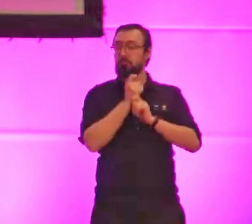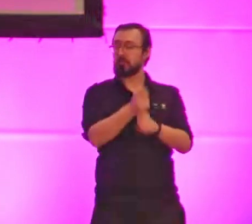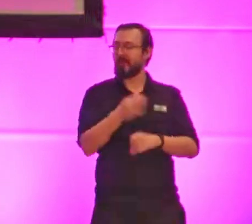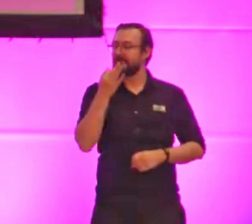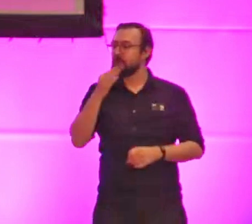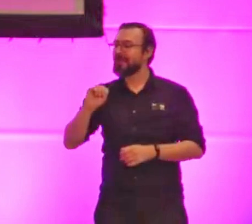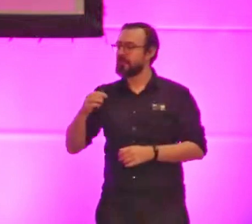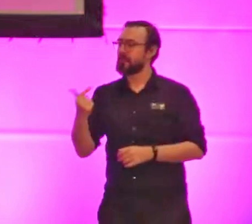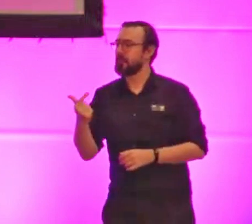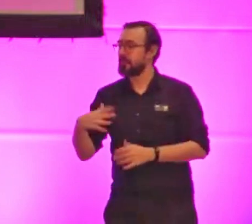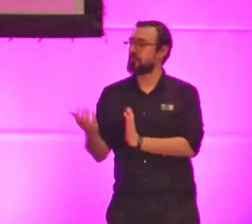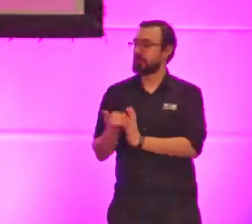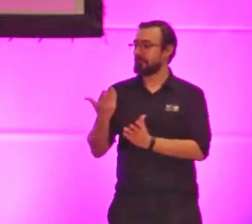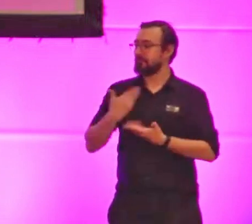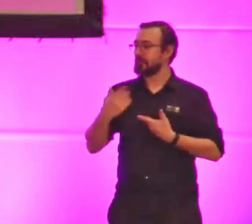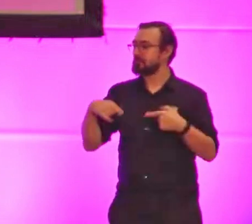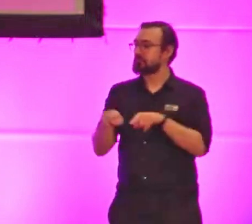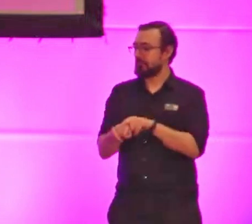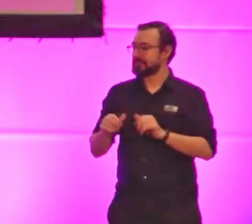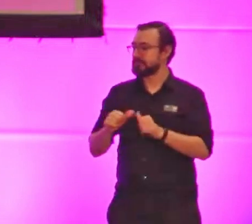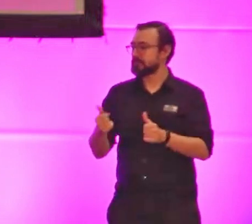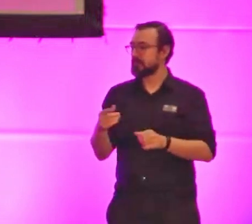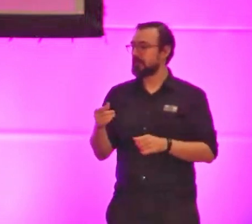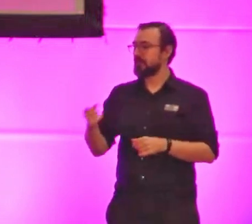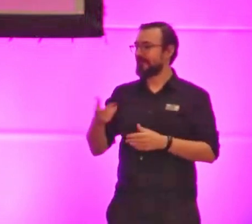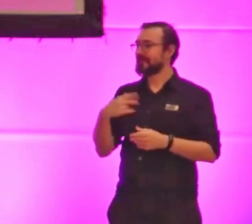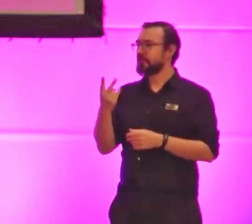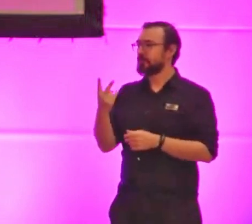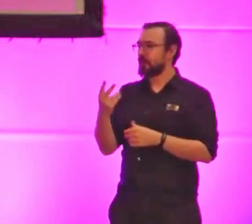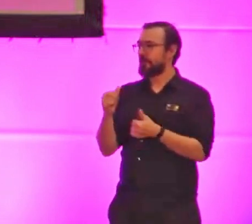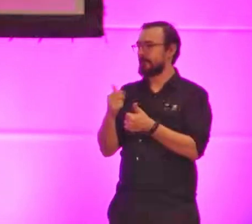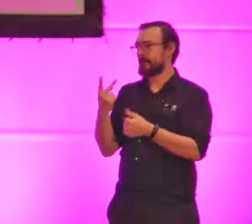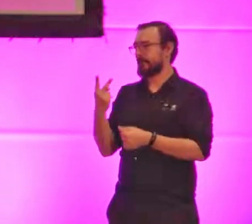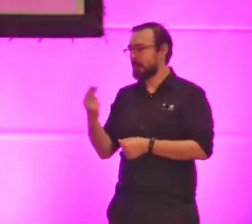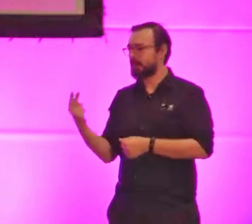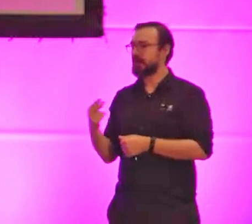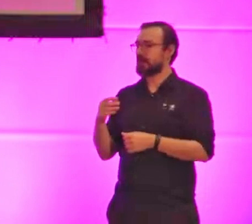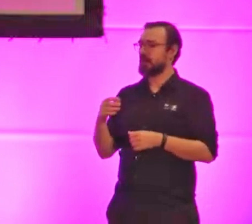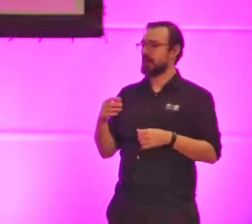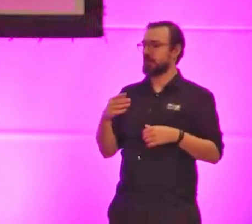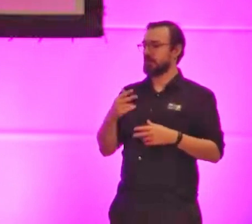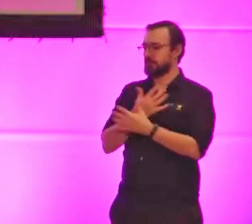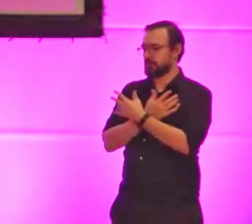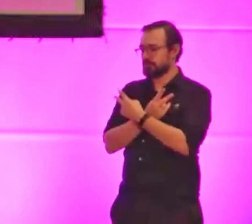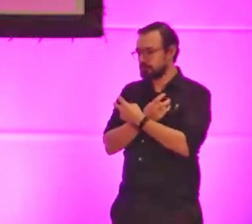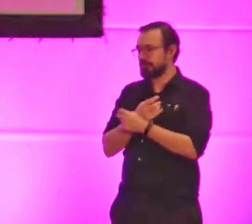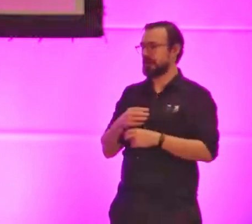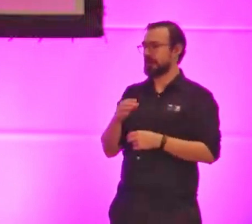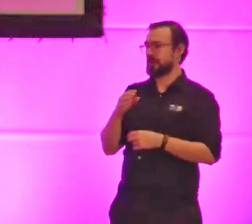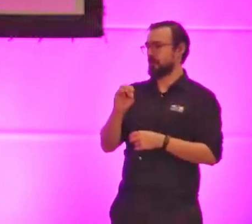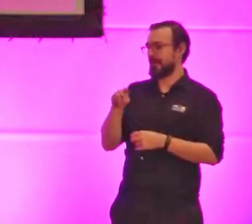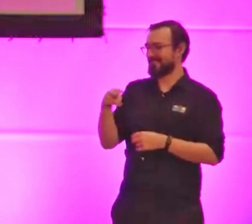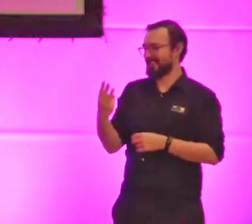februari 97 så fick de det, det tillståndet. De skaffade sig två partners, österrikiska Vattenfall kan man kalla